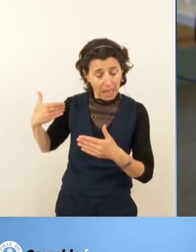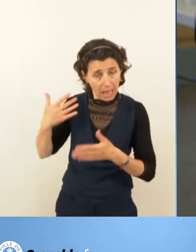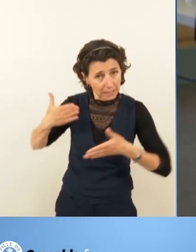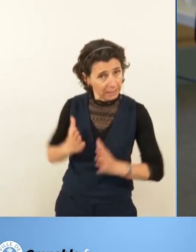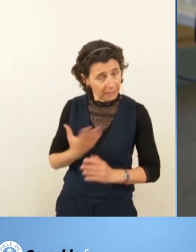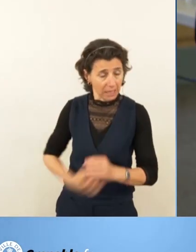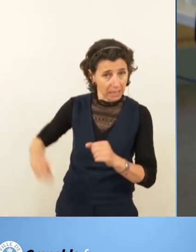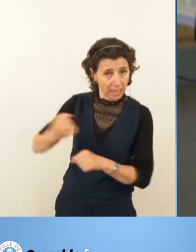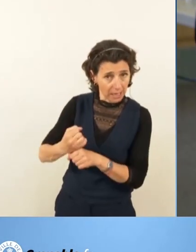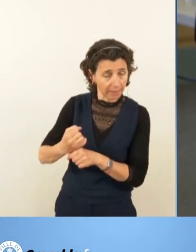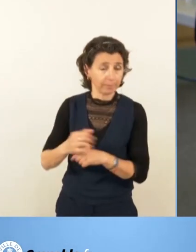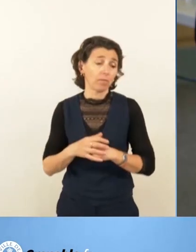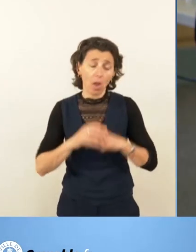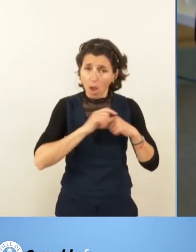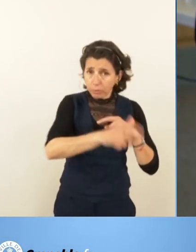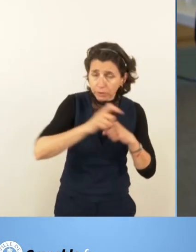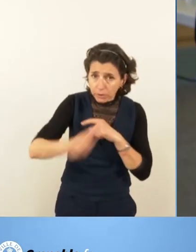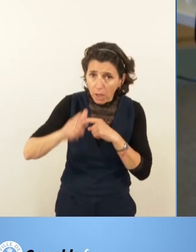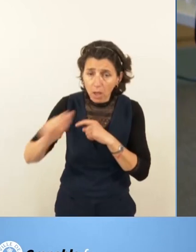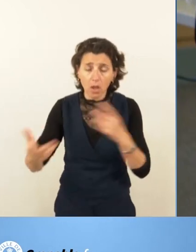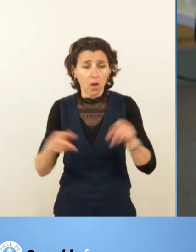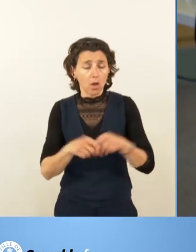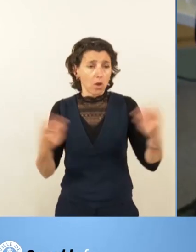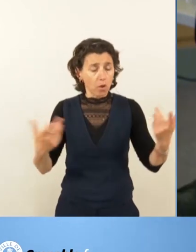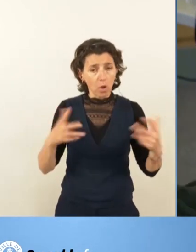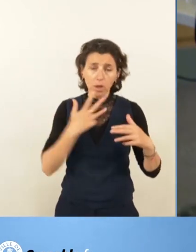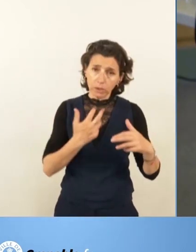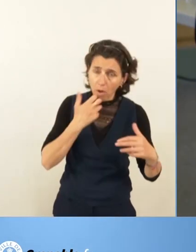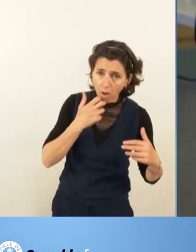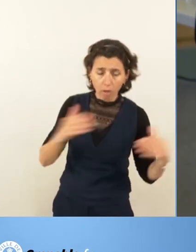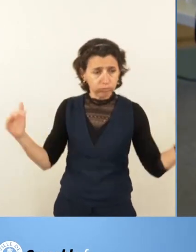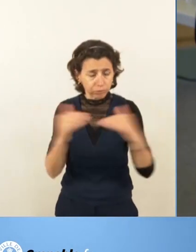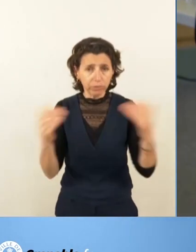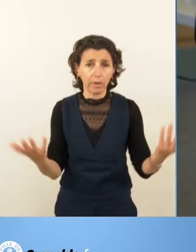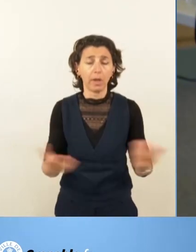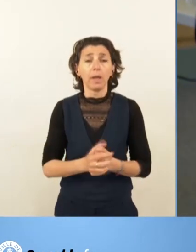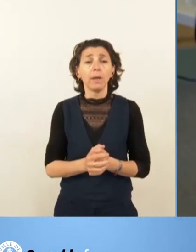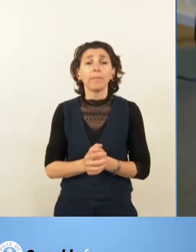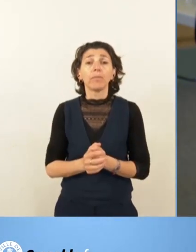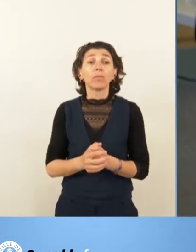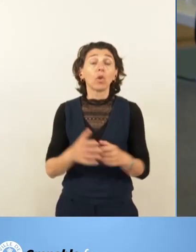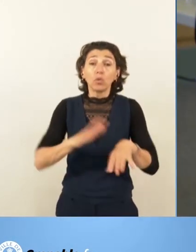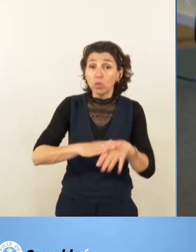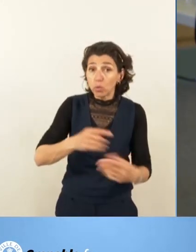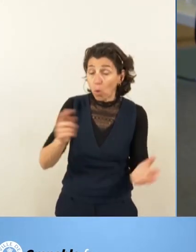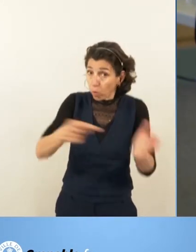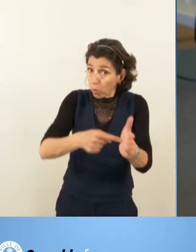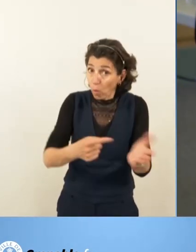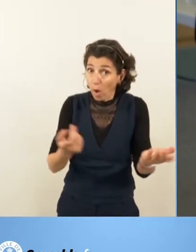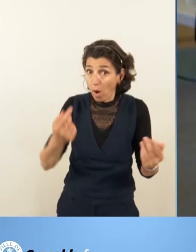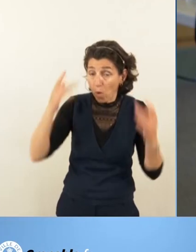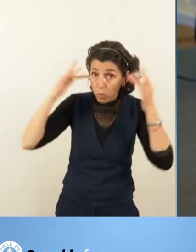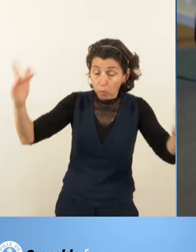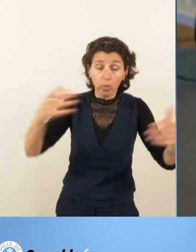nos concitoyenses et concitoyens d'exercer leur droit culturels ont été retenus l'accès au Muséum au musée